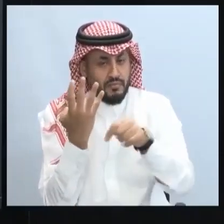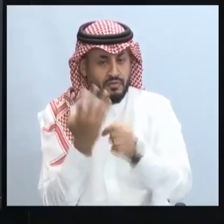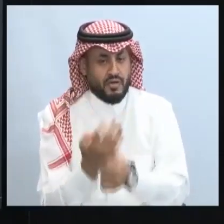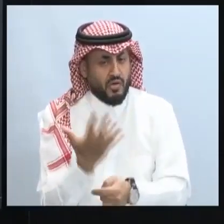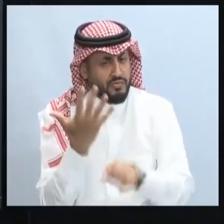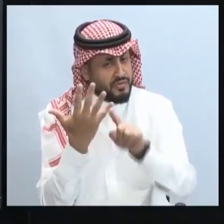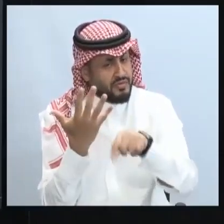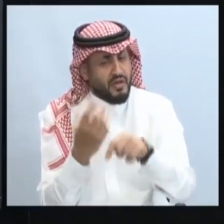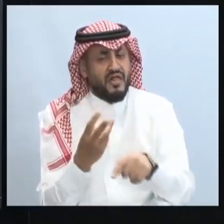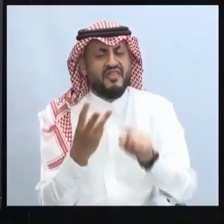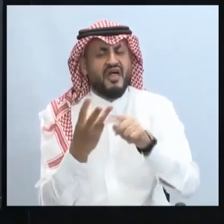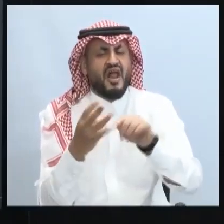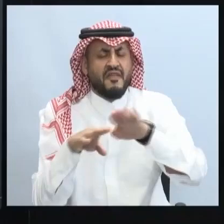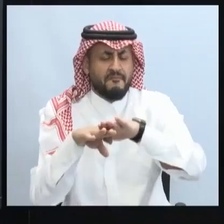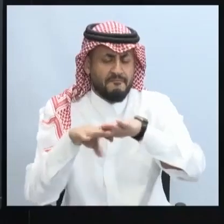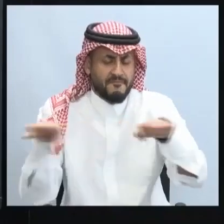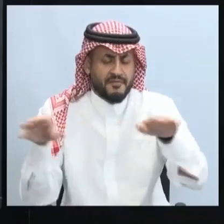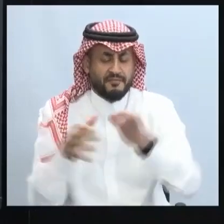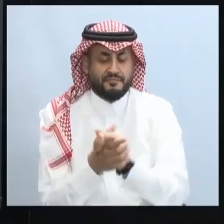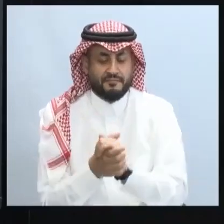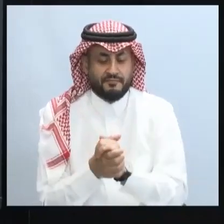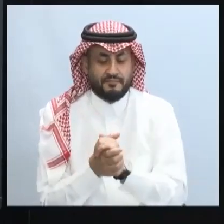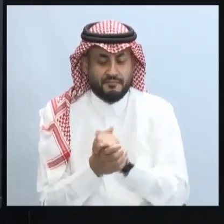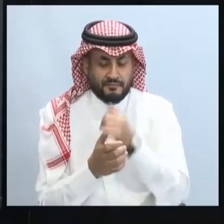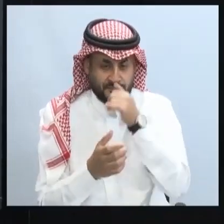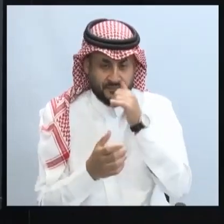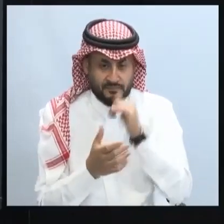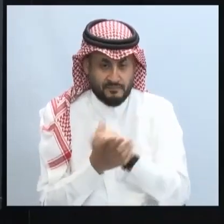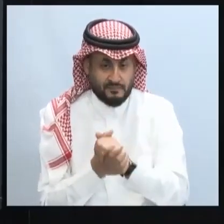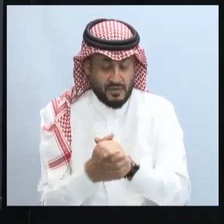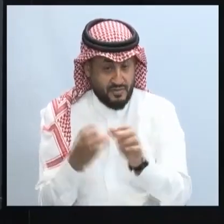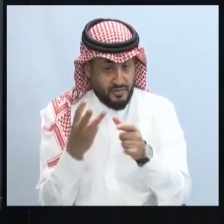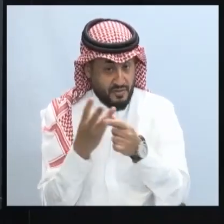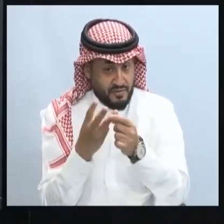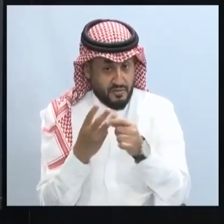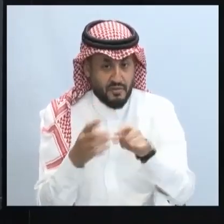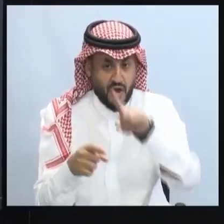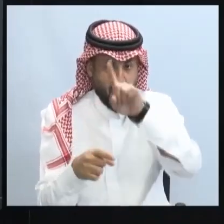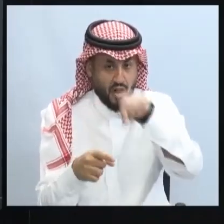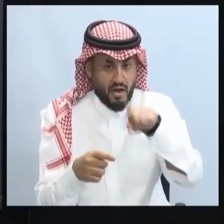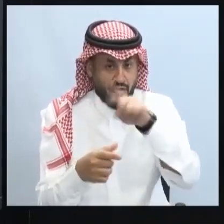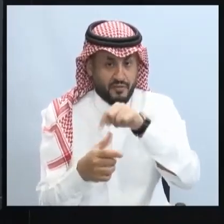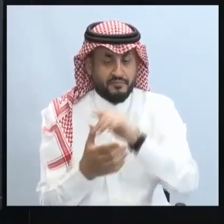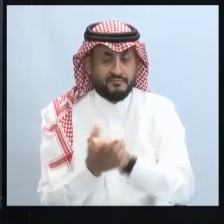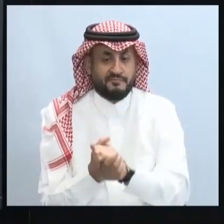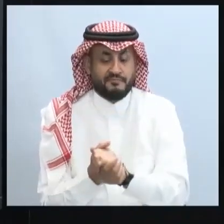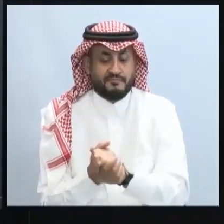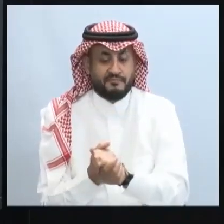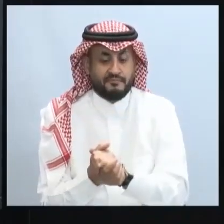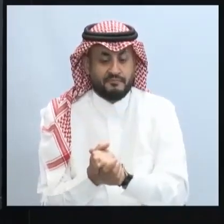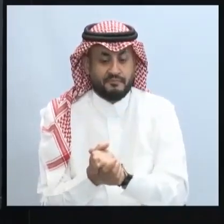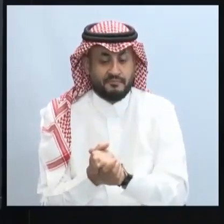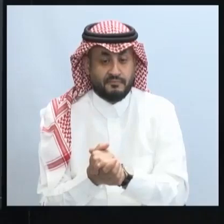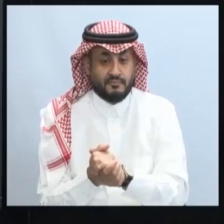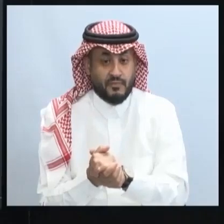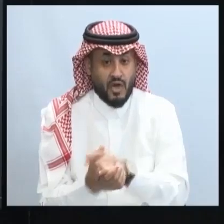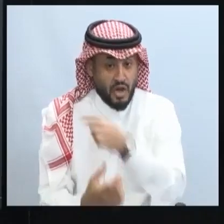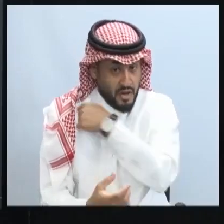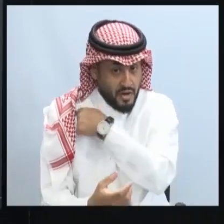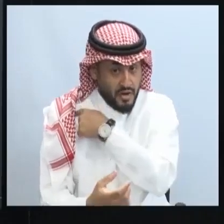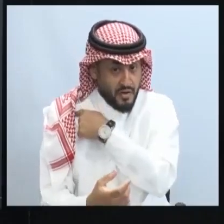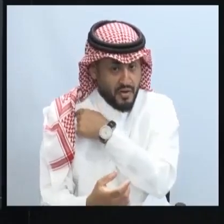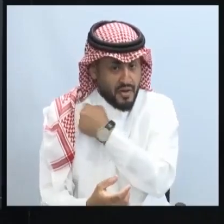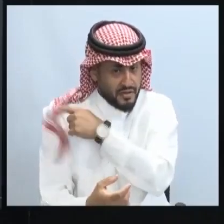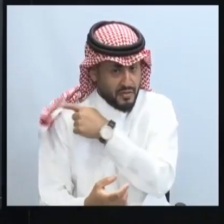اربعه ناقص الخمس اريد ان ازيد هذا لا يجوز اذا فعل ذلك هل تاتيه الحسنات ام